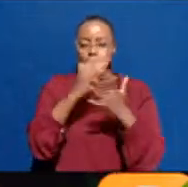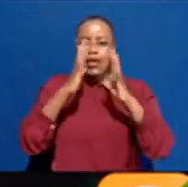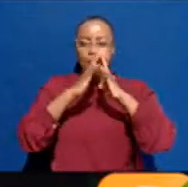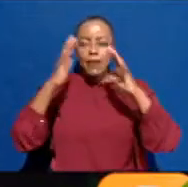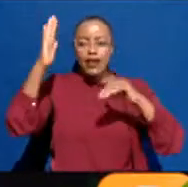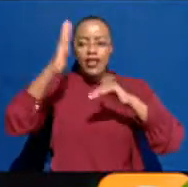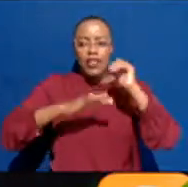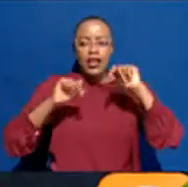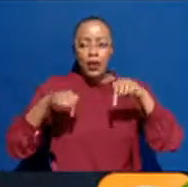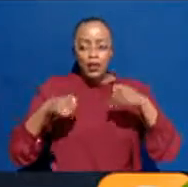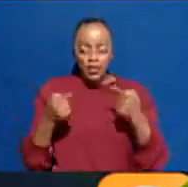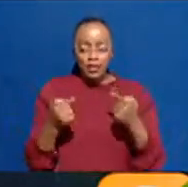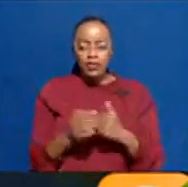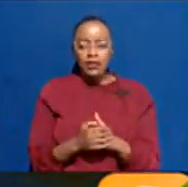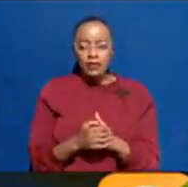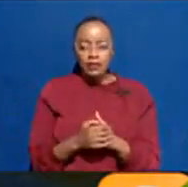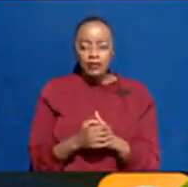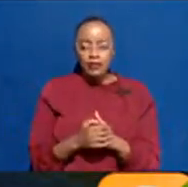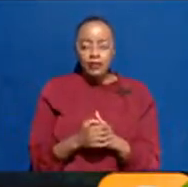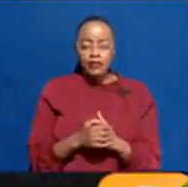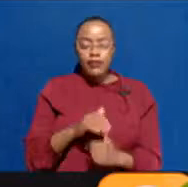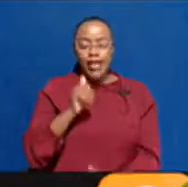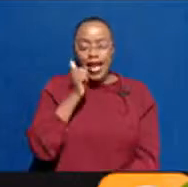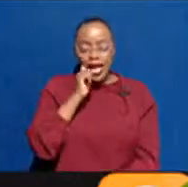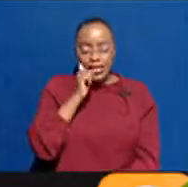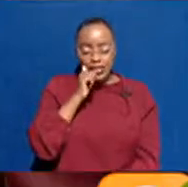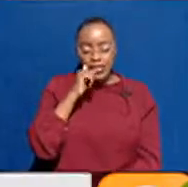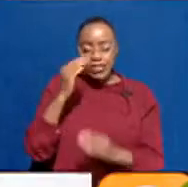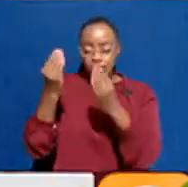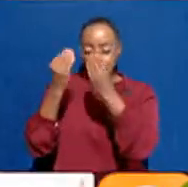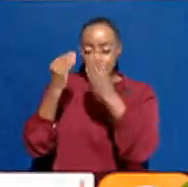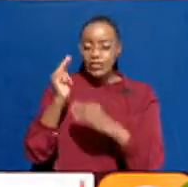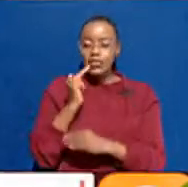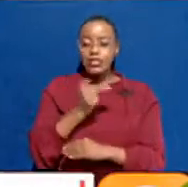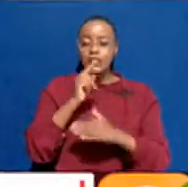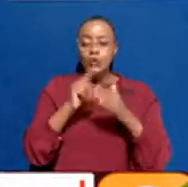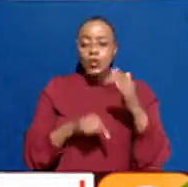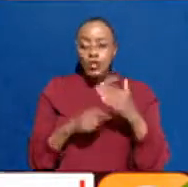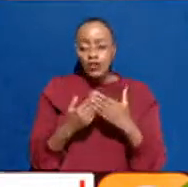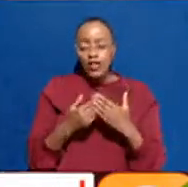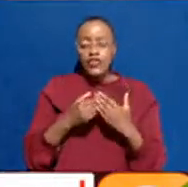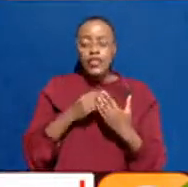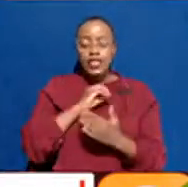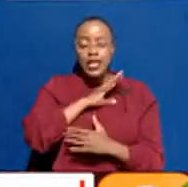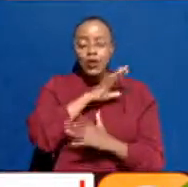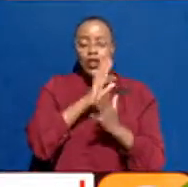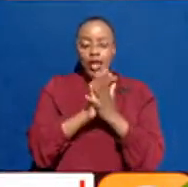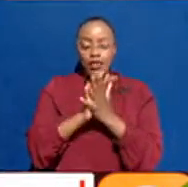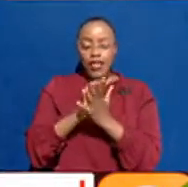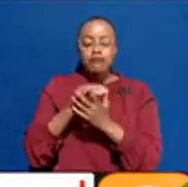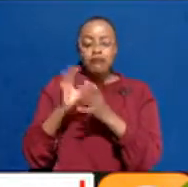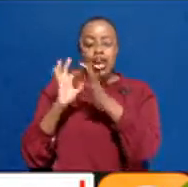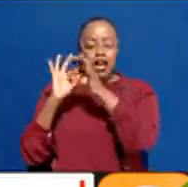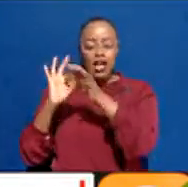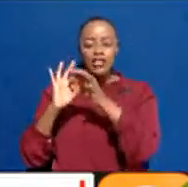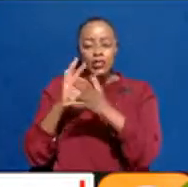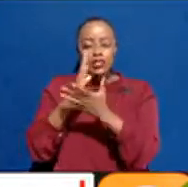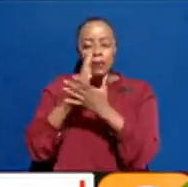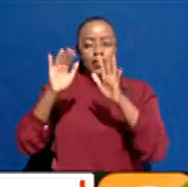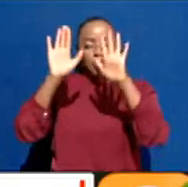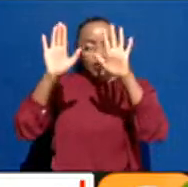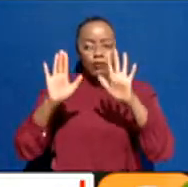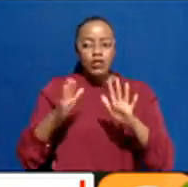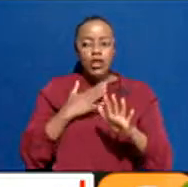than ourselves. Tata taught us that the sound and power of culture was everything. I also want to